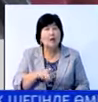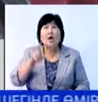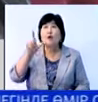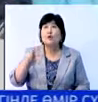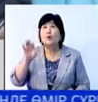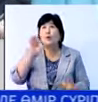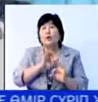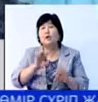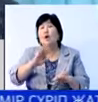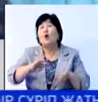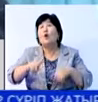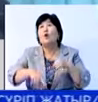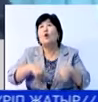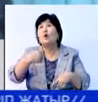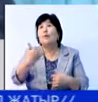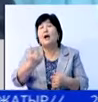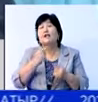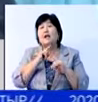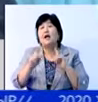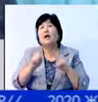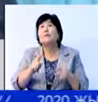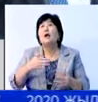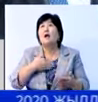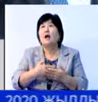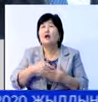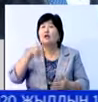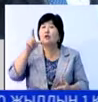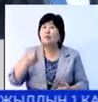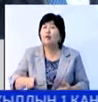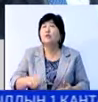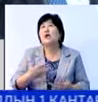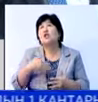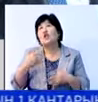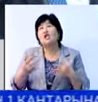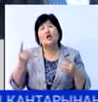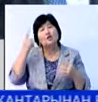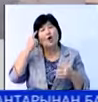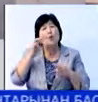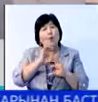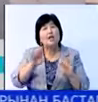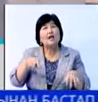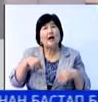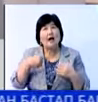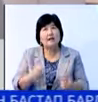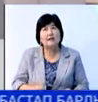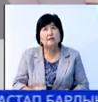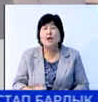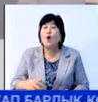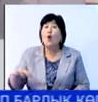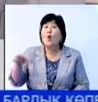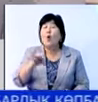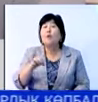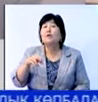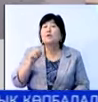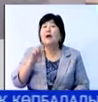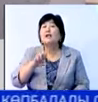тағылымы ұрпаққа ұлағат атты конференцияда қайраткер болмысы туралы жан жақты ойлар айтылды. Облыстық партия комитетінде қызмет